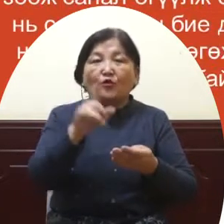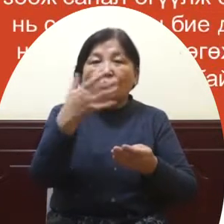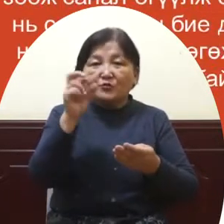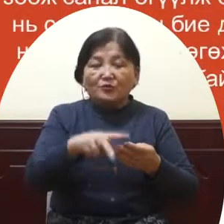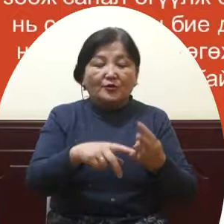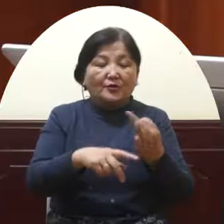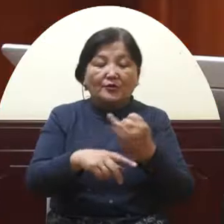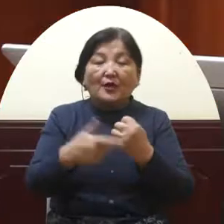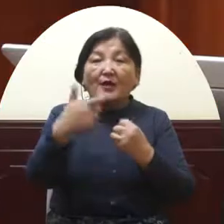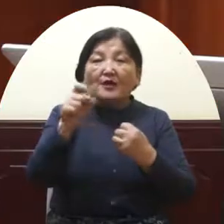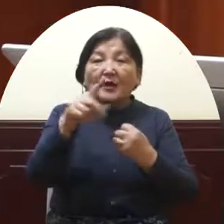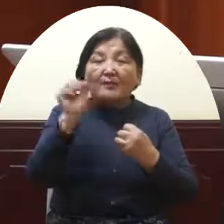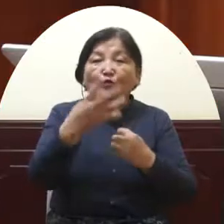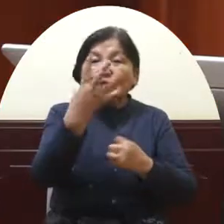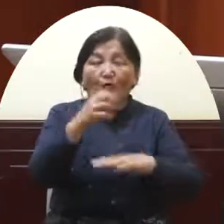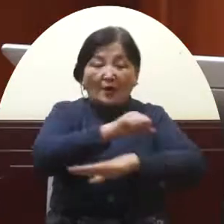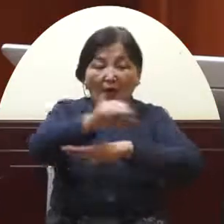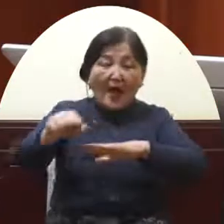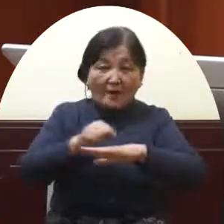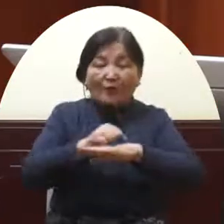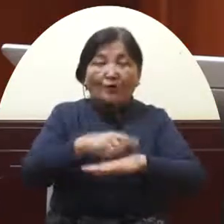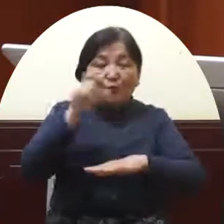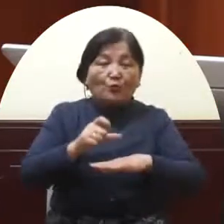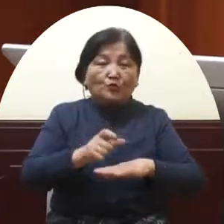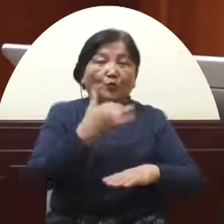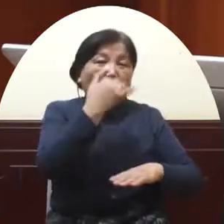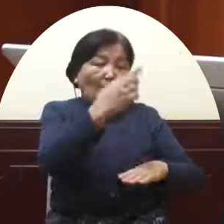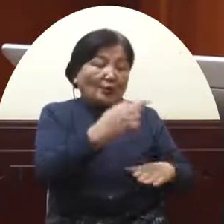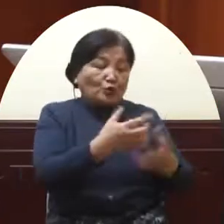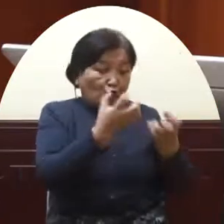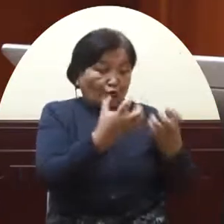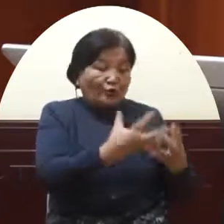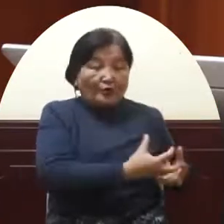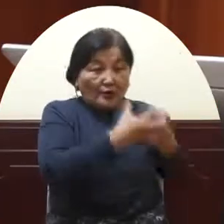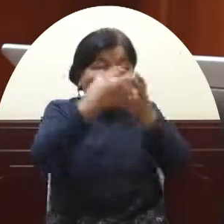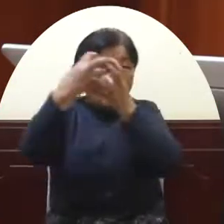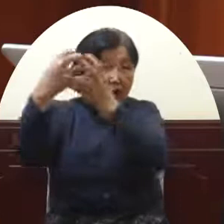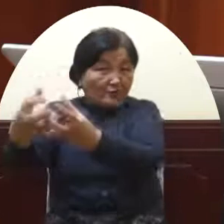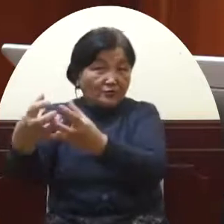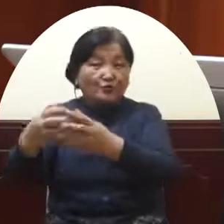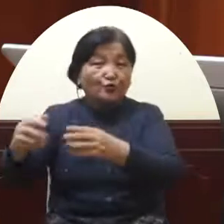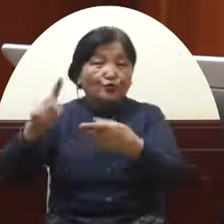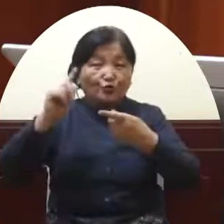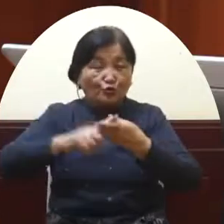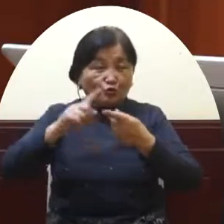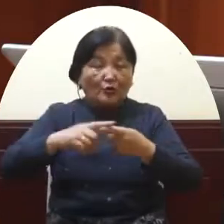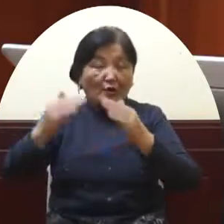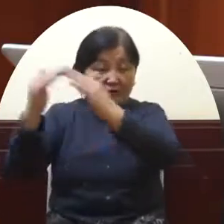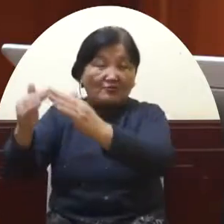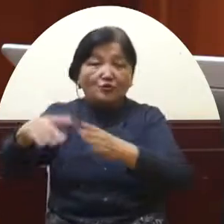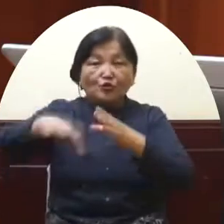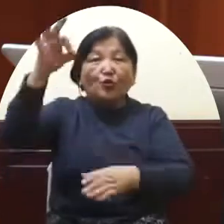9, 30, 37, 39-р тойргуудад маш их хэмжээгээр сонгогчдыг нүүлгэн шилжүүлж санал нүгэлсэн. Уул нь бол энэ миний хувийн эрхийн асуудал.